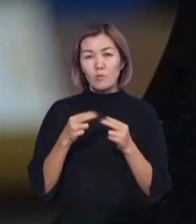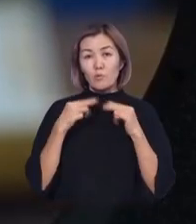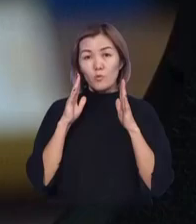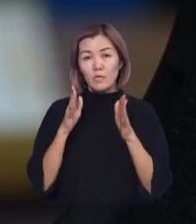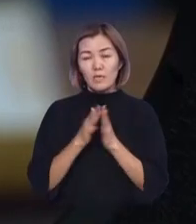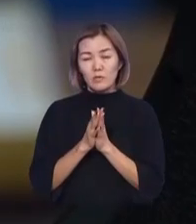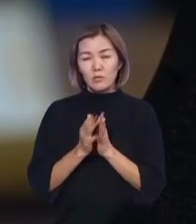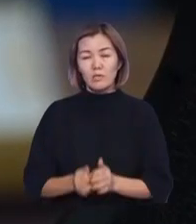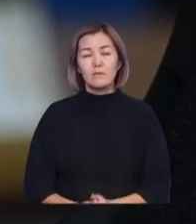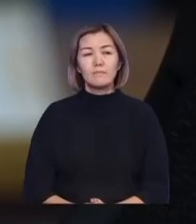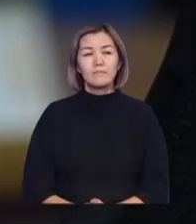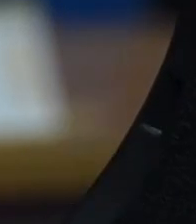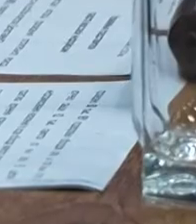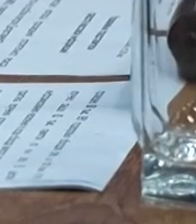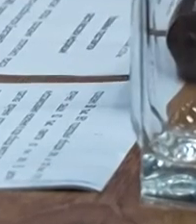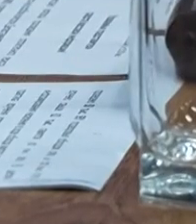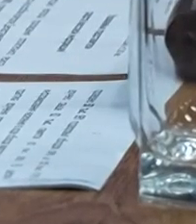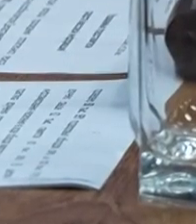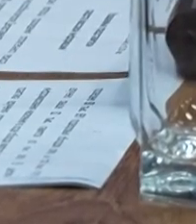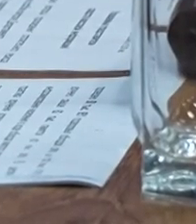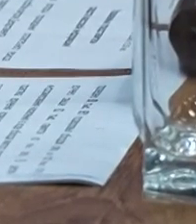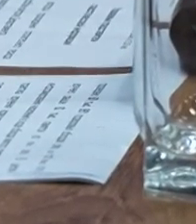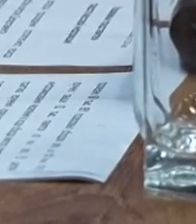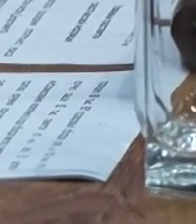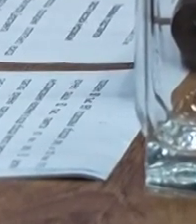Айжан Бауыржанқызы, Жайық Құрманбаев, Жетісу телеарнасы.